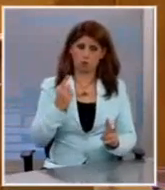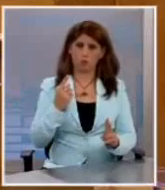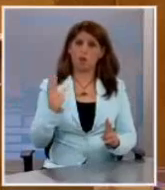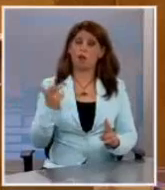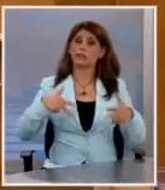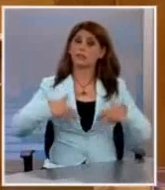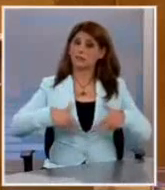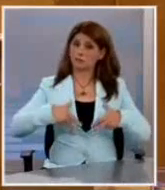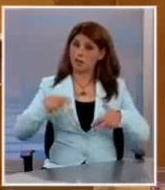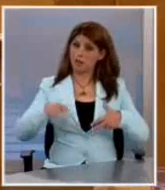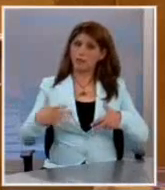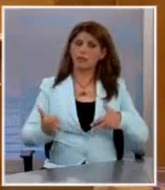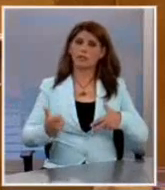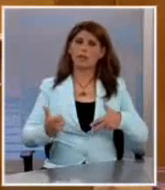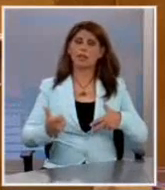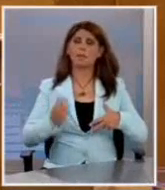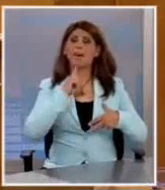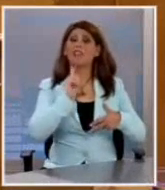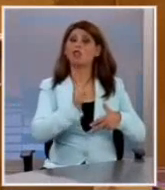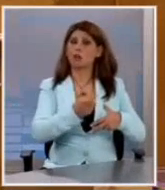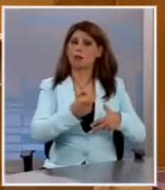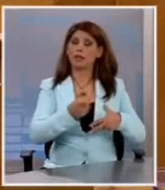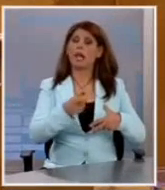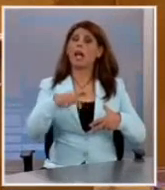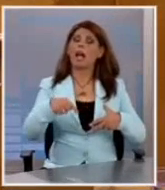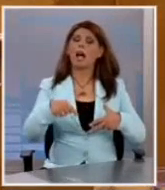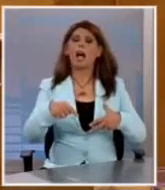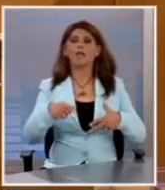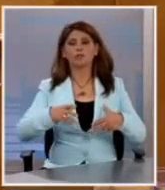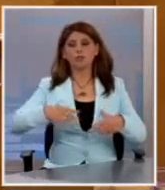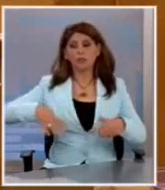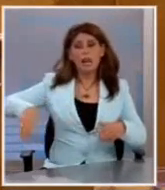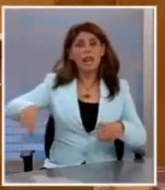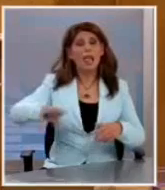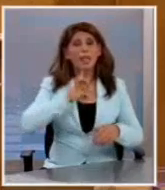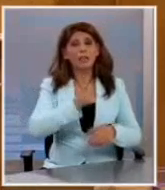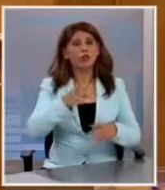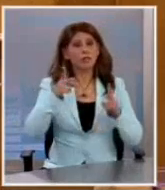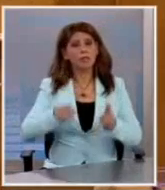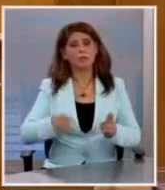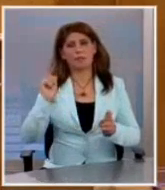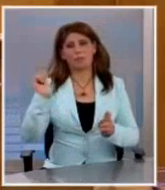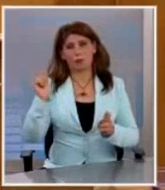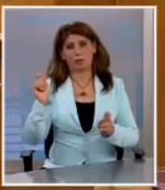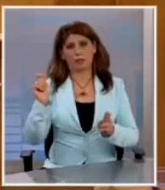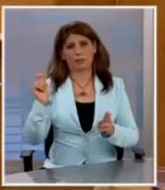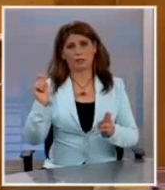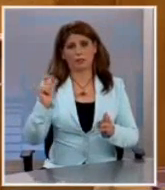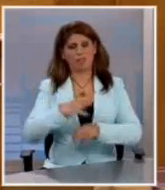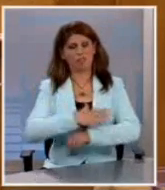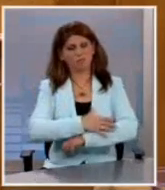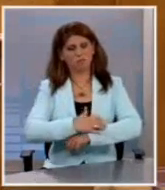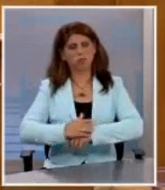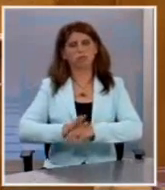η κυβέρνηση αυτή έχει λάβει μια λαϊκή εντολή. Και η λαϊκή αυτή εντολή είναι να σταματήσει αυτή την πολιτική της εξαθλίωσης του